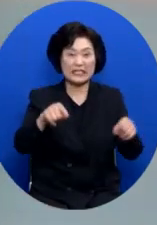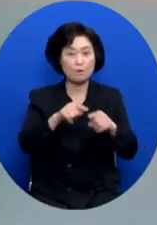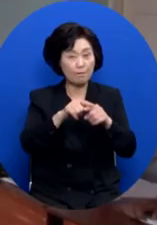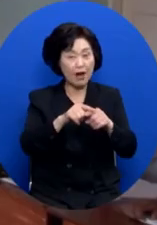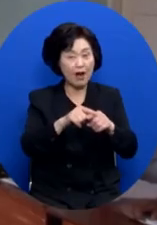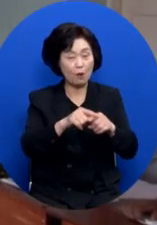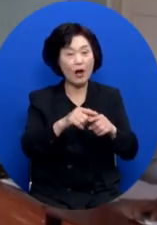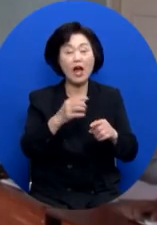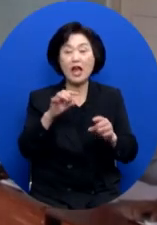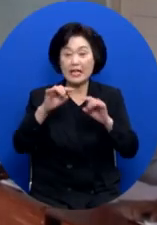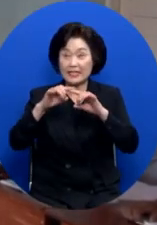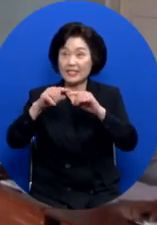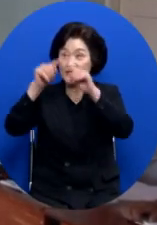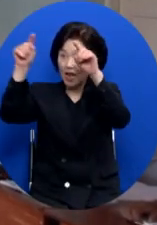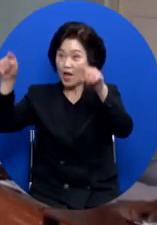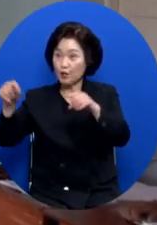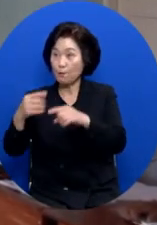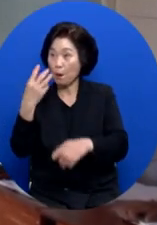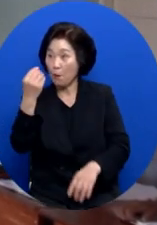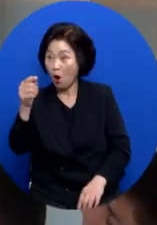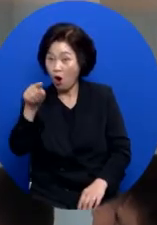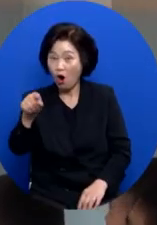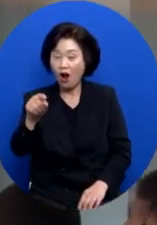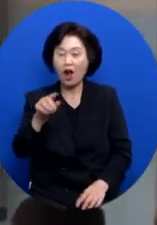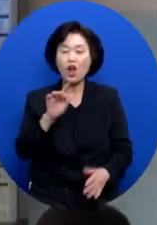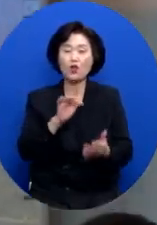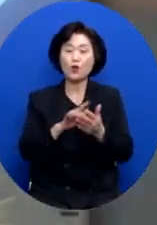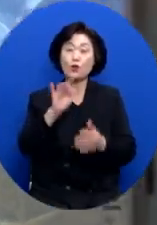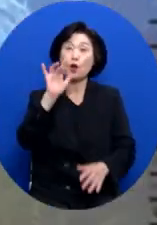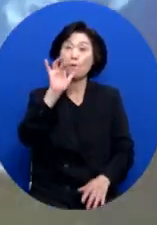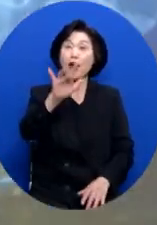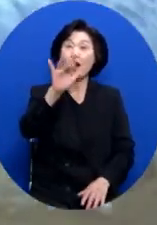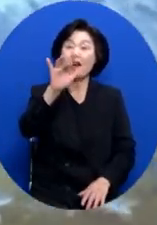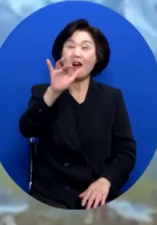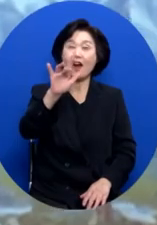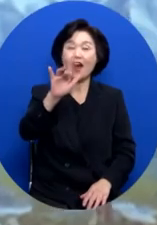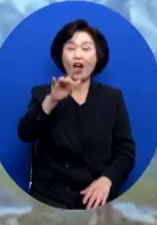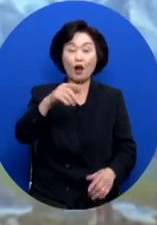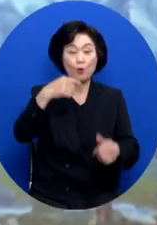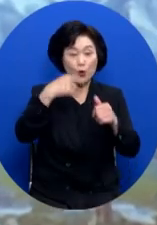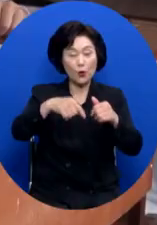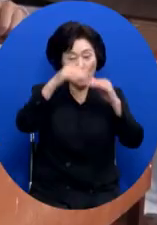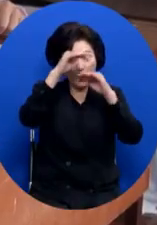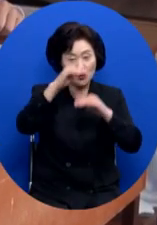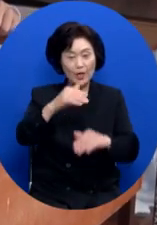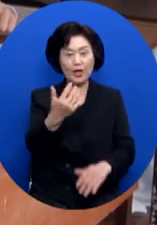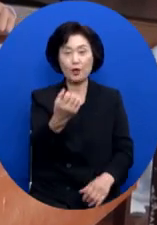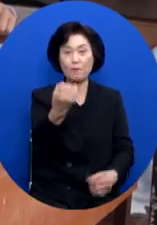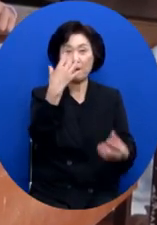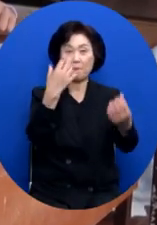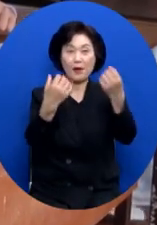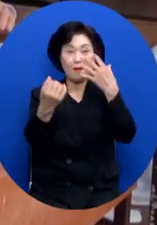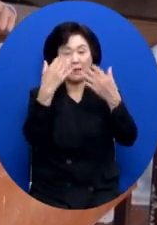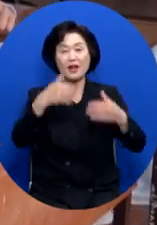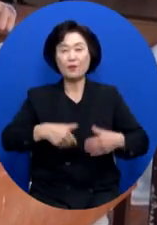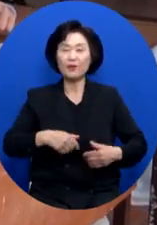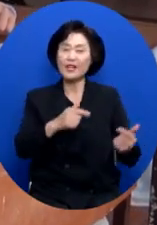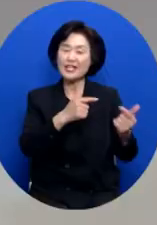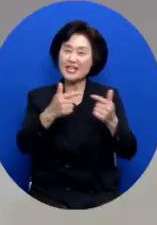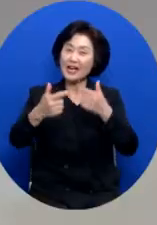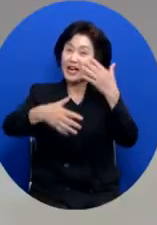띕니다. 손으로 터치하는 것만으로 준비된 교육자료가 펼쳐지고 교육에 필요한